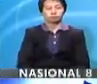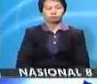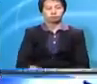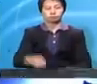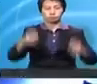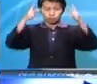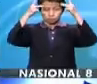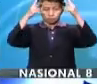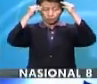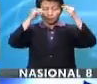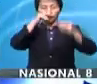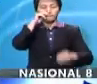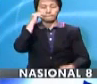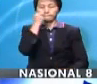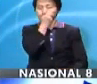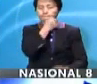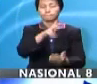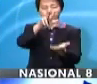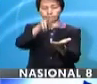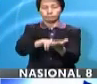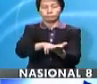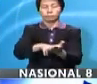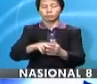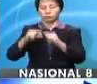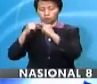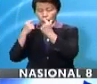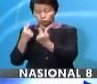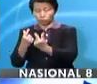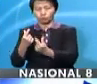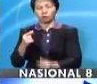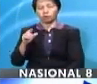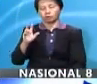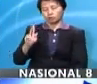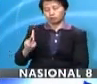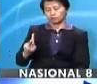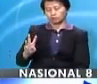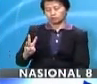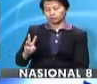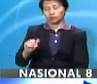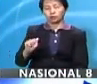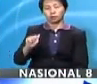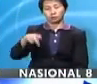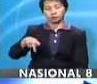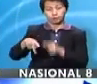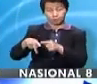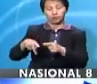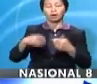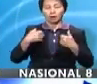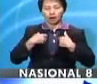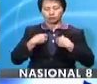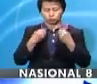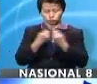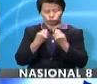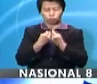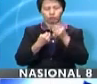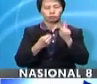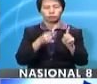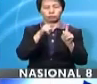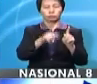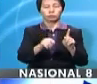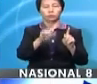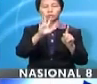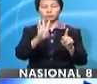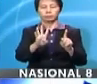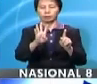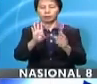Perdana Menteri Datuk Seri Najib Tun Razak mengesahkan kumpulan wang amanah persaraan KWAP mempunyai sejumlah